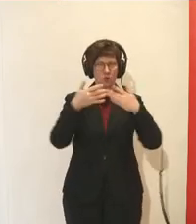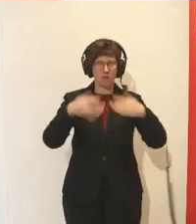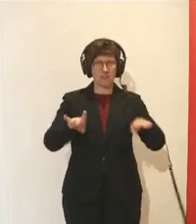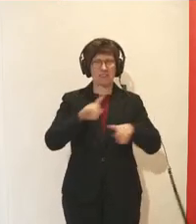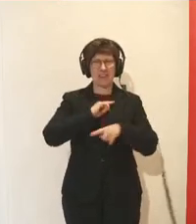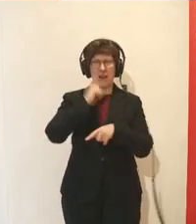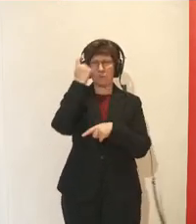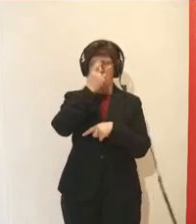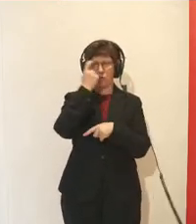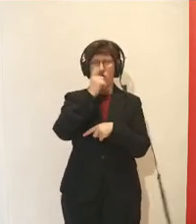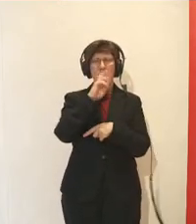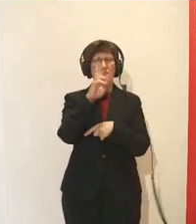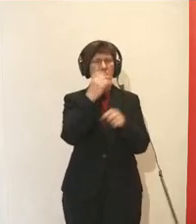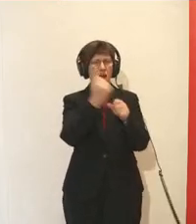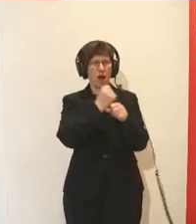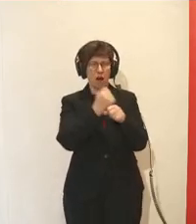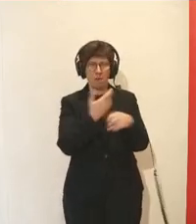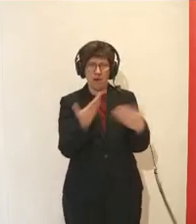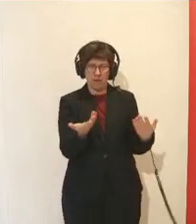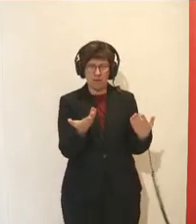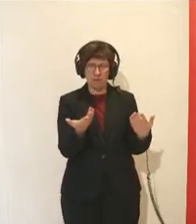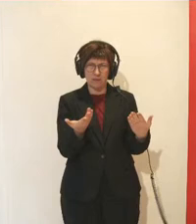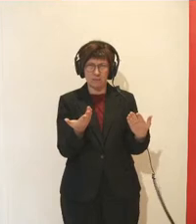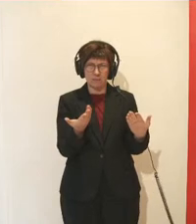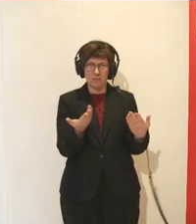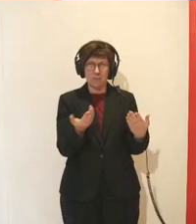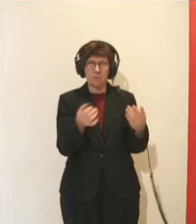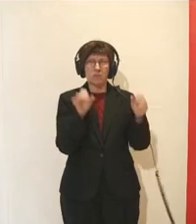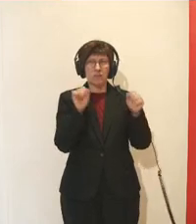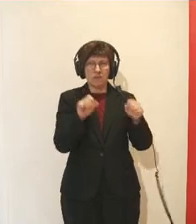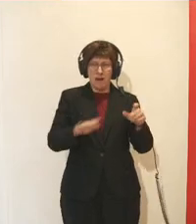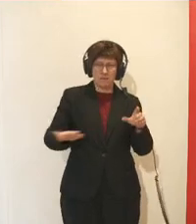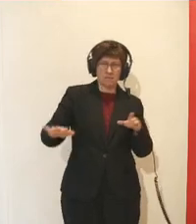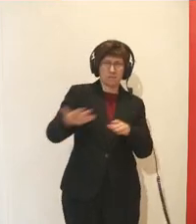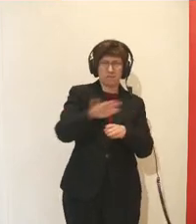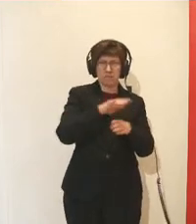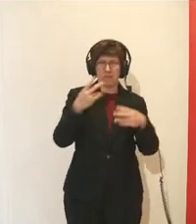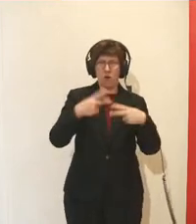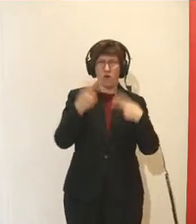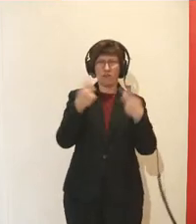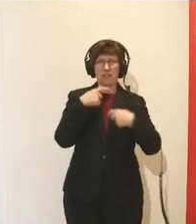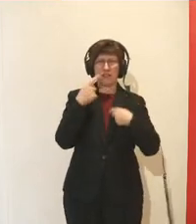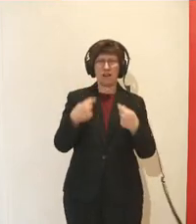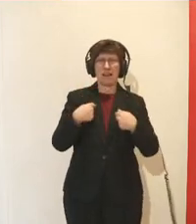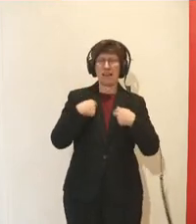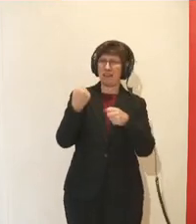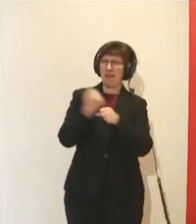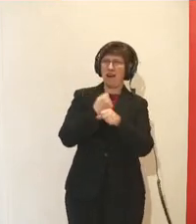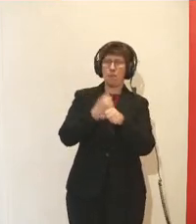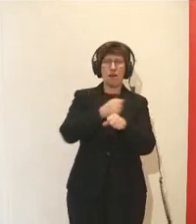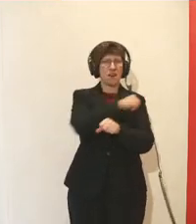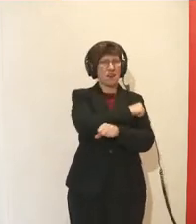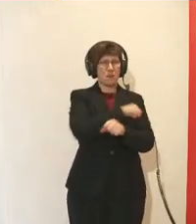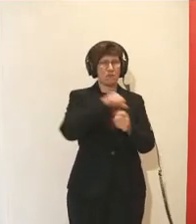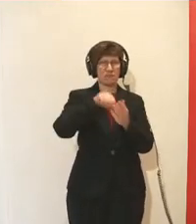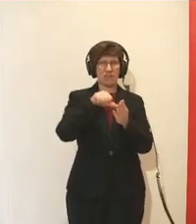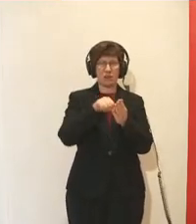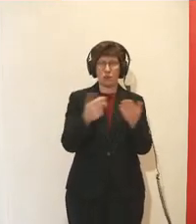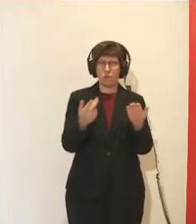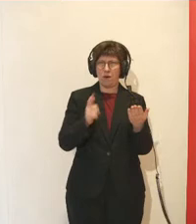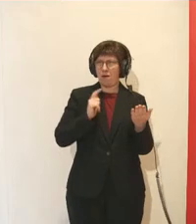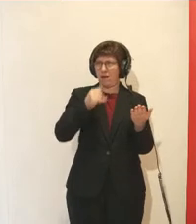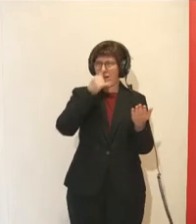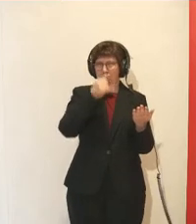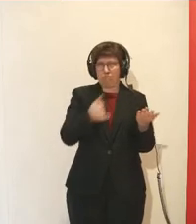mir sorgen um diejenigen die dort arbeiten also kann man in seinem umfeld öffentlich sagen ich arbeite in diesem zentrum was eigentlich ja